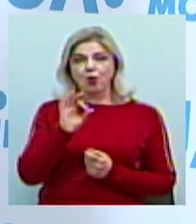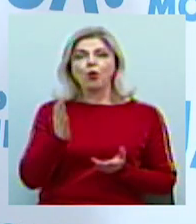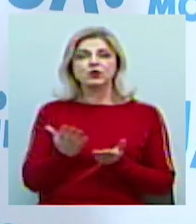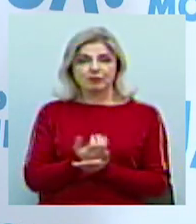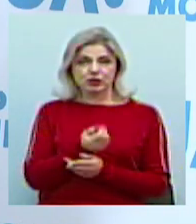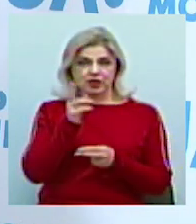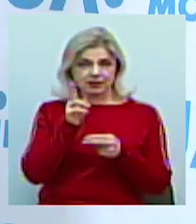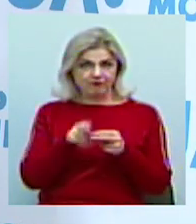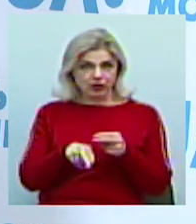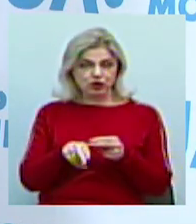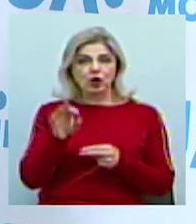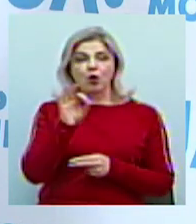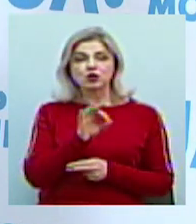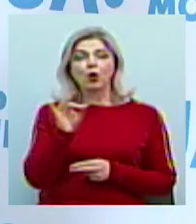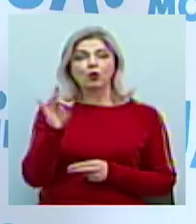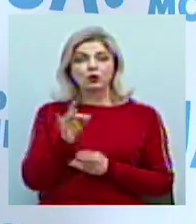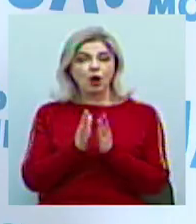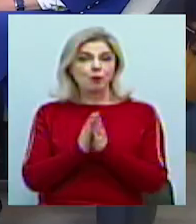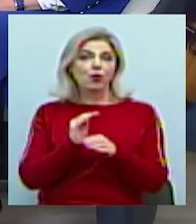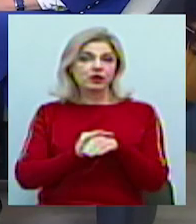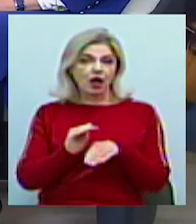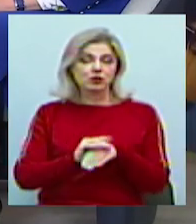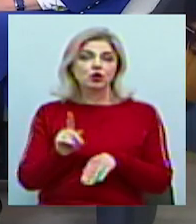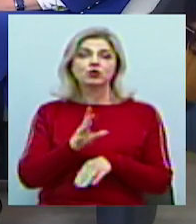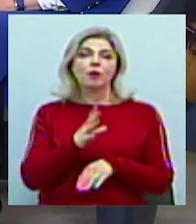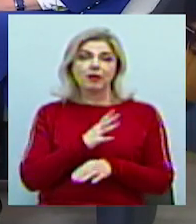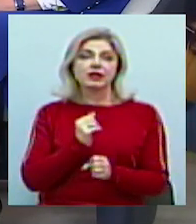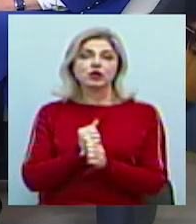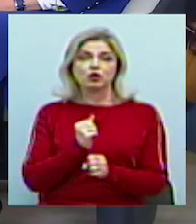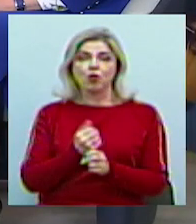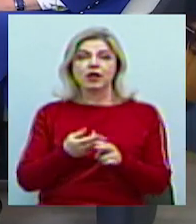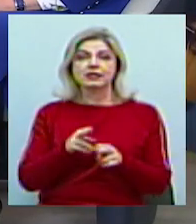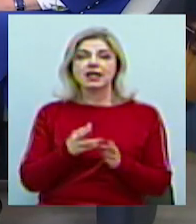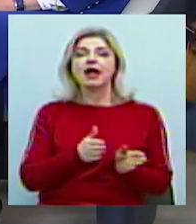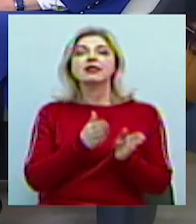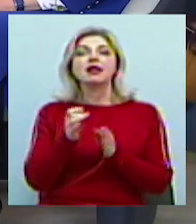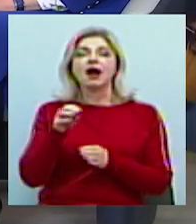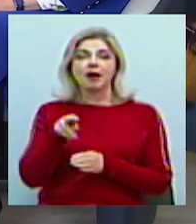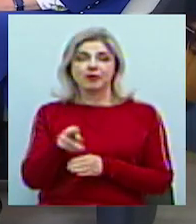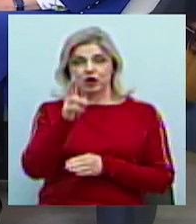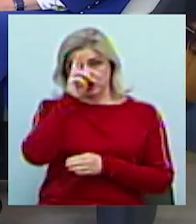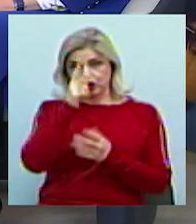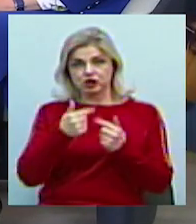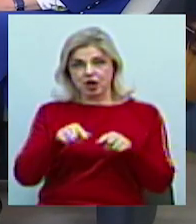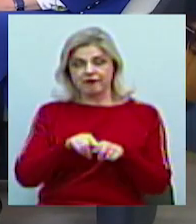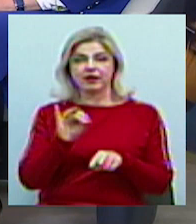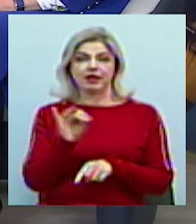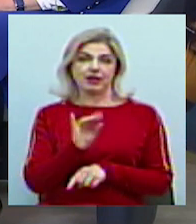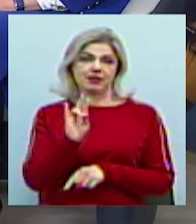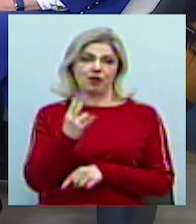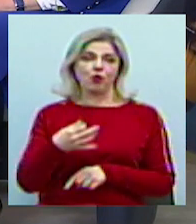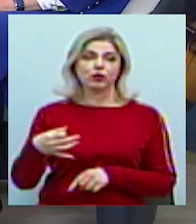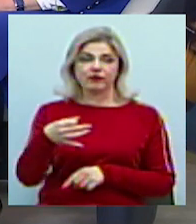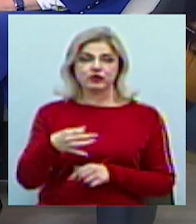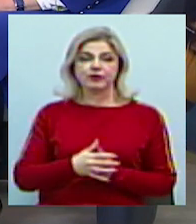успішне завершення. Оксана Русланівна, будь ласка, що було зроблено на цьому етапі в державі і на Миколаївщині, зокрема? Питання